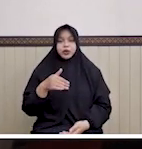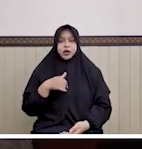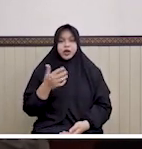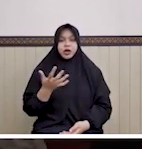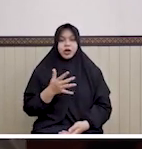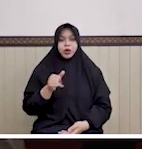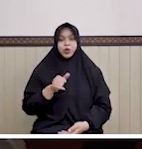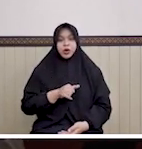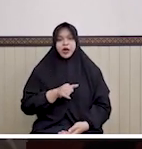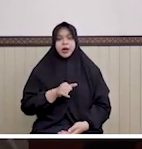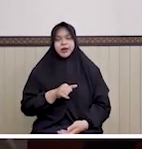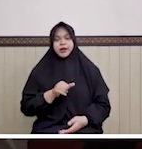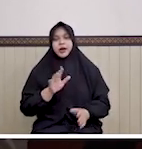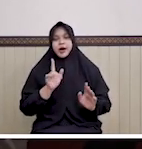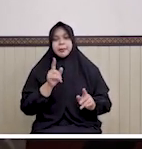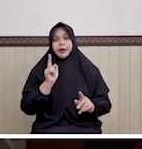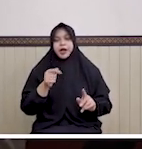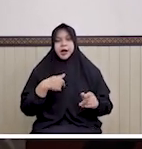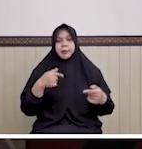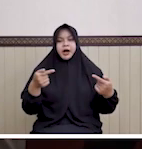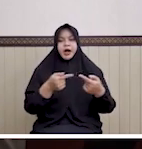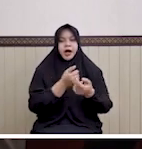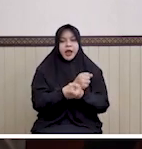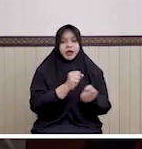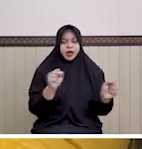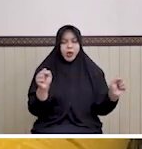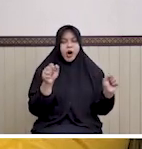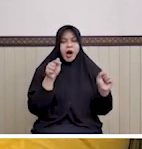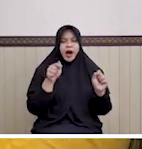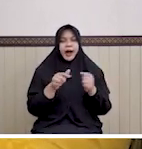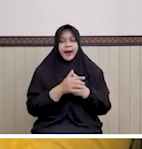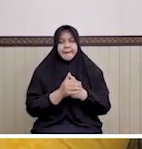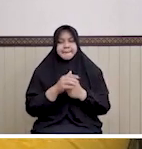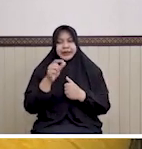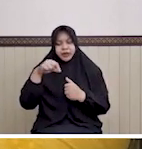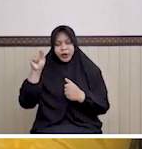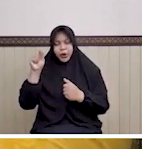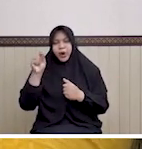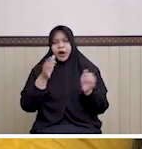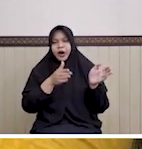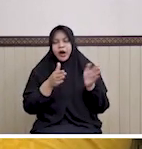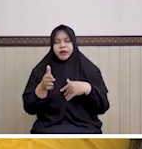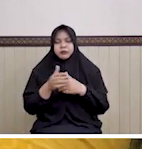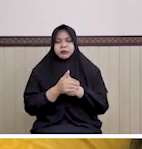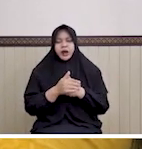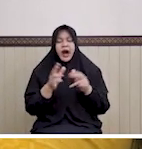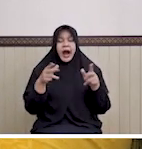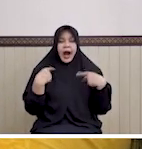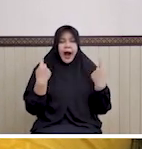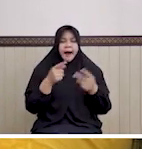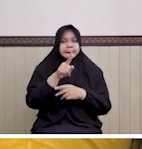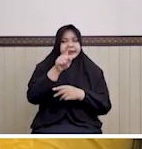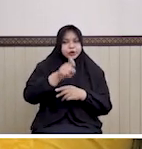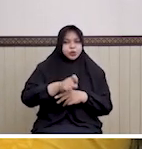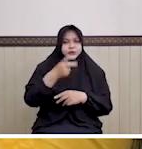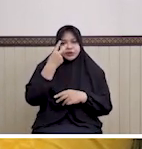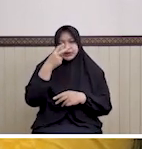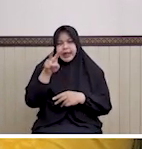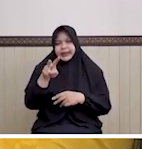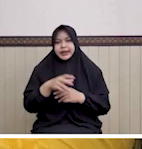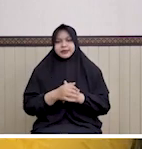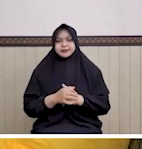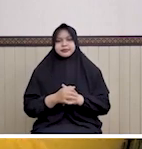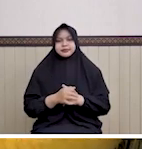buka yang kebanyakannya karena antarrelasi kuasa-nya tadi ka ketel nah kemudian juga kita perlu melihat